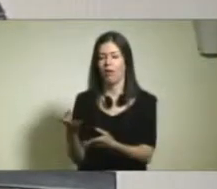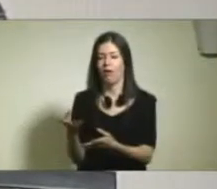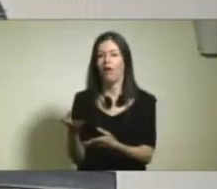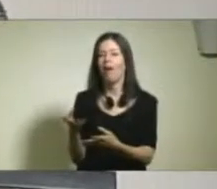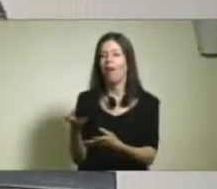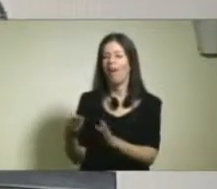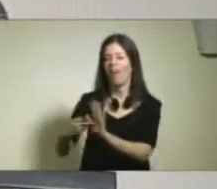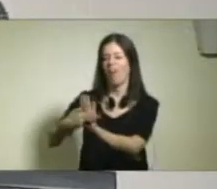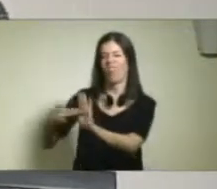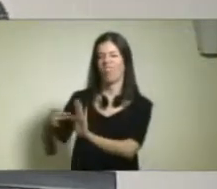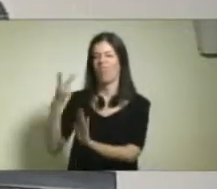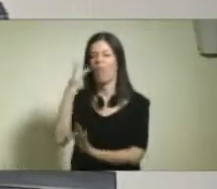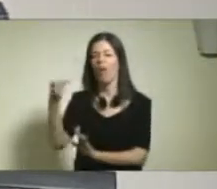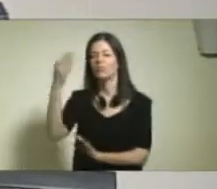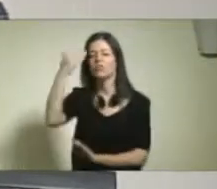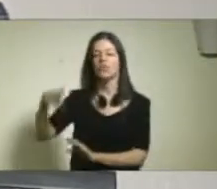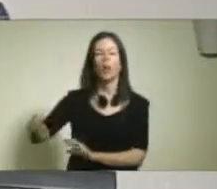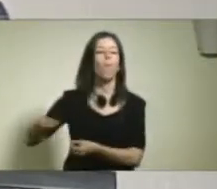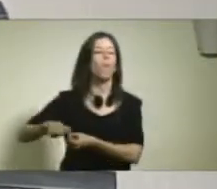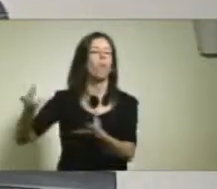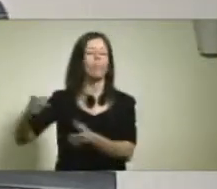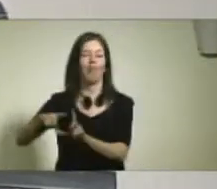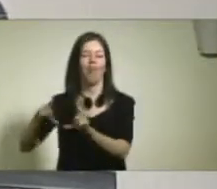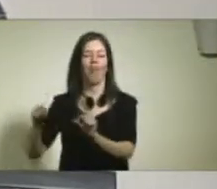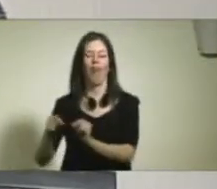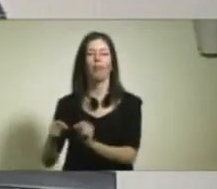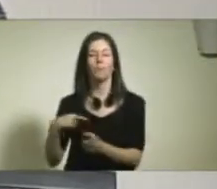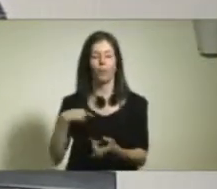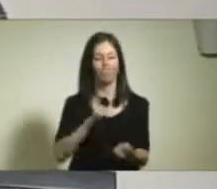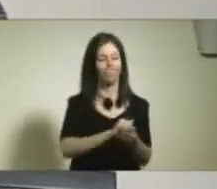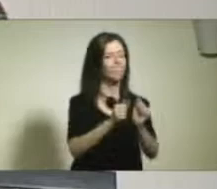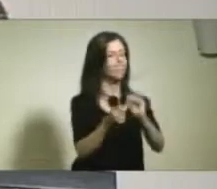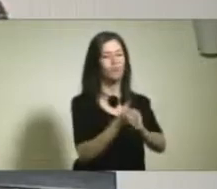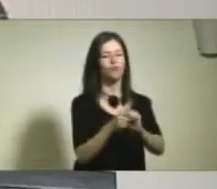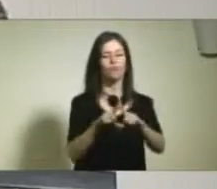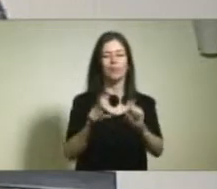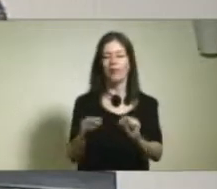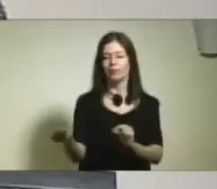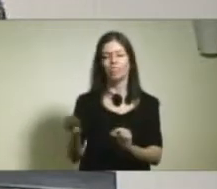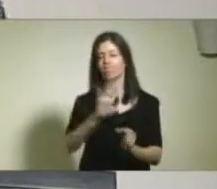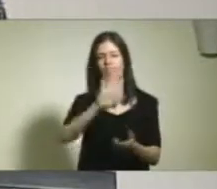ça stigmatise le client. Donc, on est en train de créer une nouvelle carte, une carte